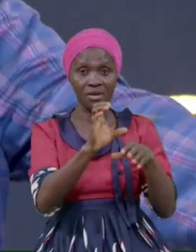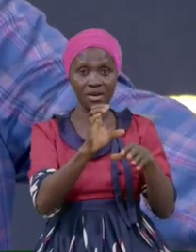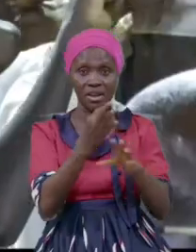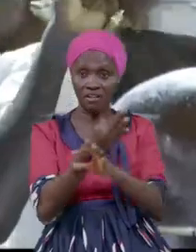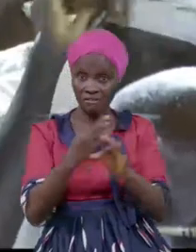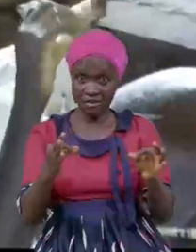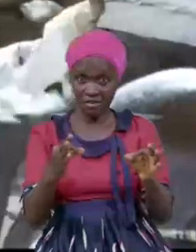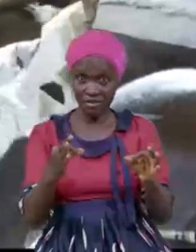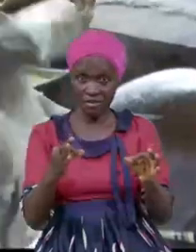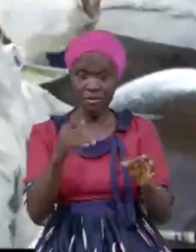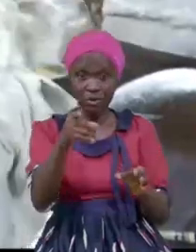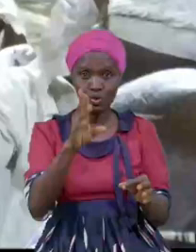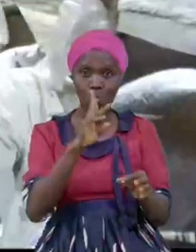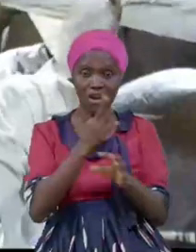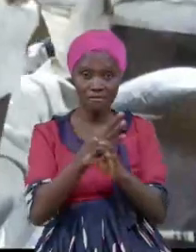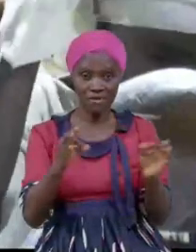tu es libre.